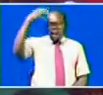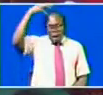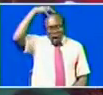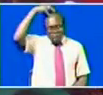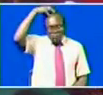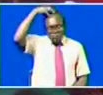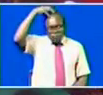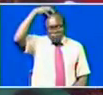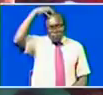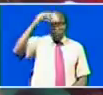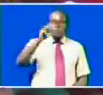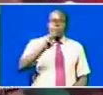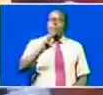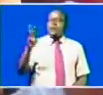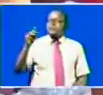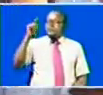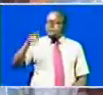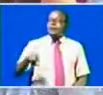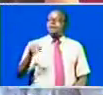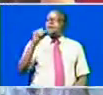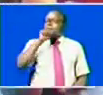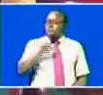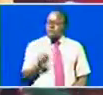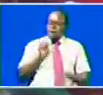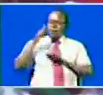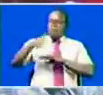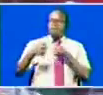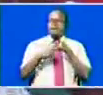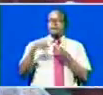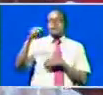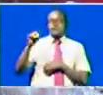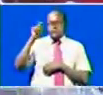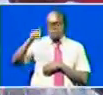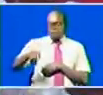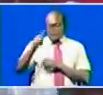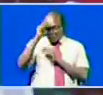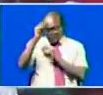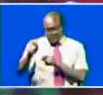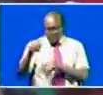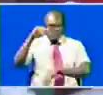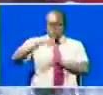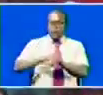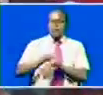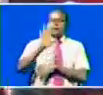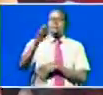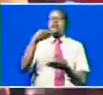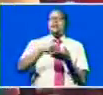katika hii. Nataka mzee ameishi miaka 70 apewe heshima yake, apate haki yake. That